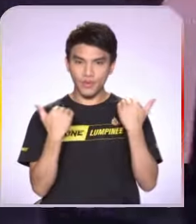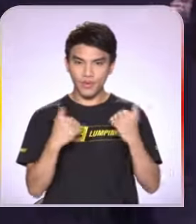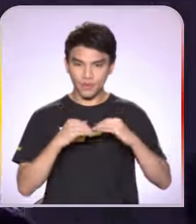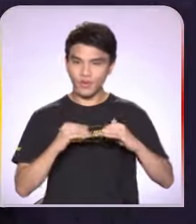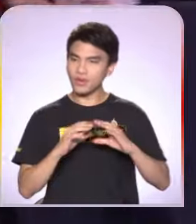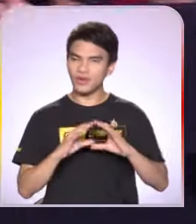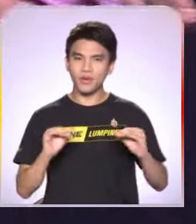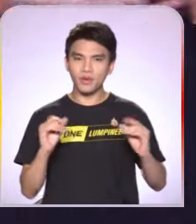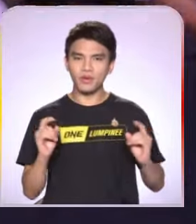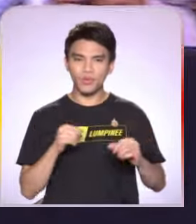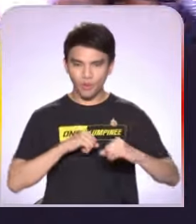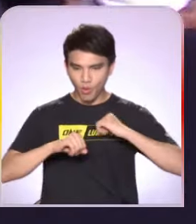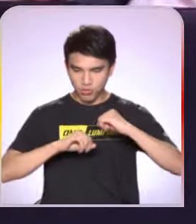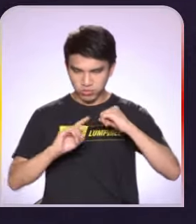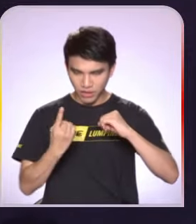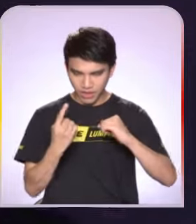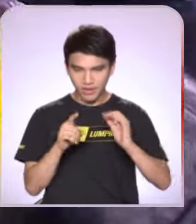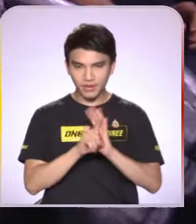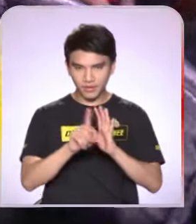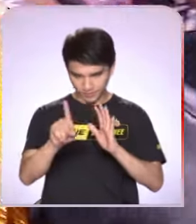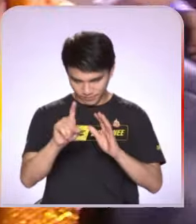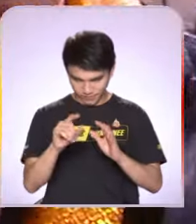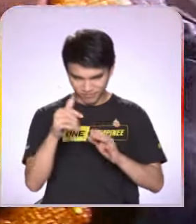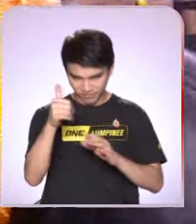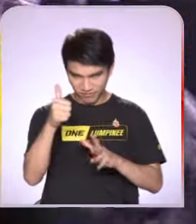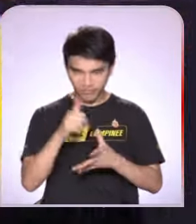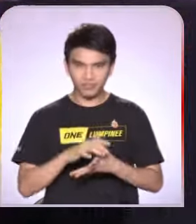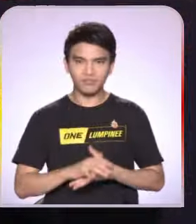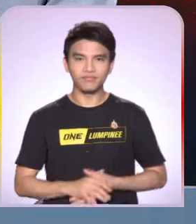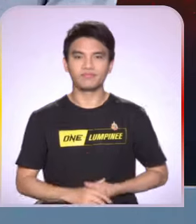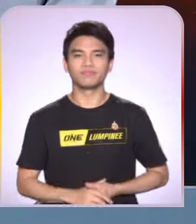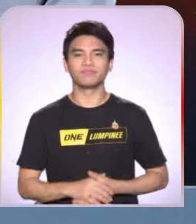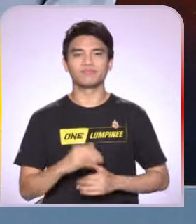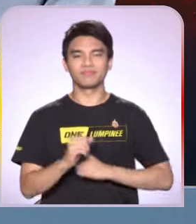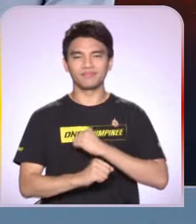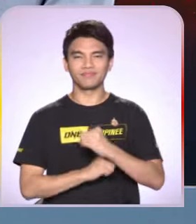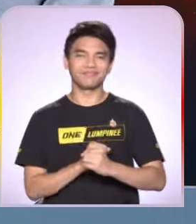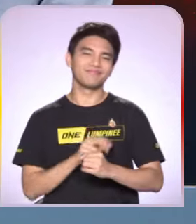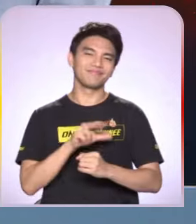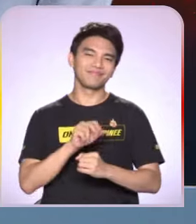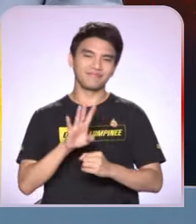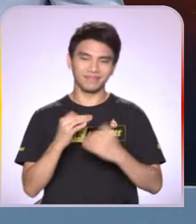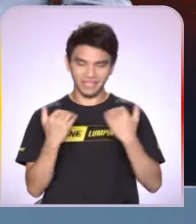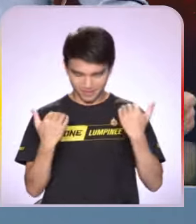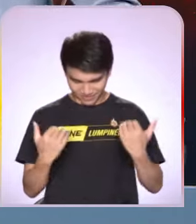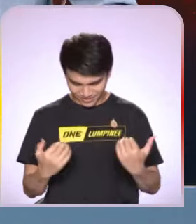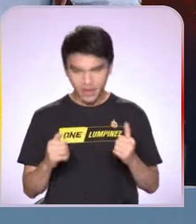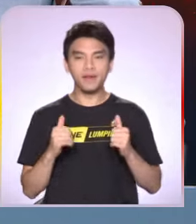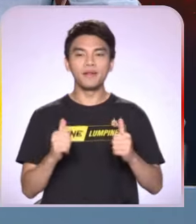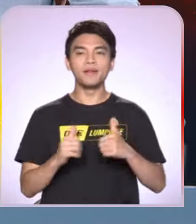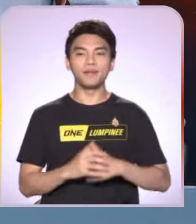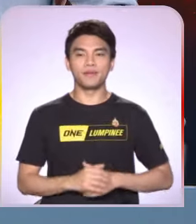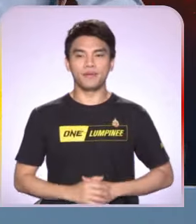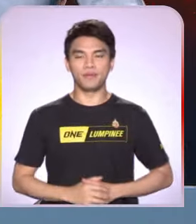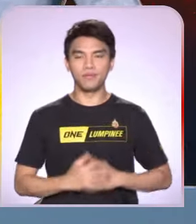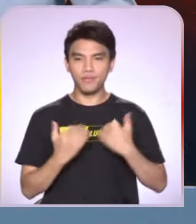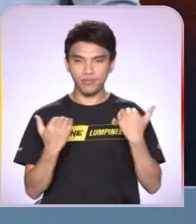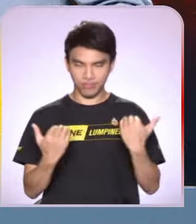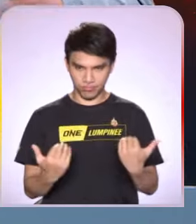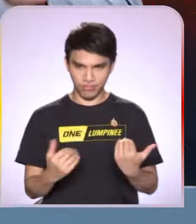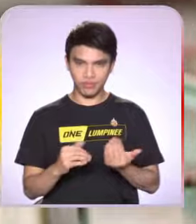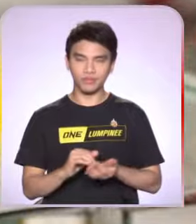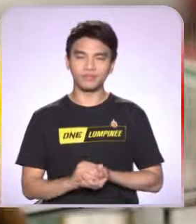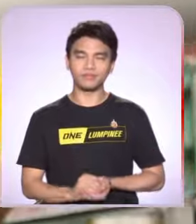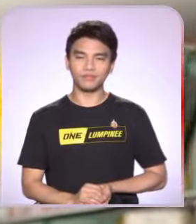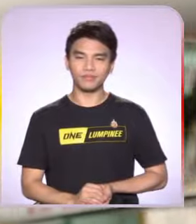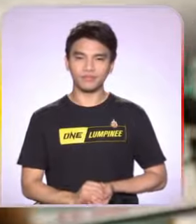หายไปเขากลับมาต่อยวันลุมพินีแล้ว1ครั้งผลงานล่าสุดดีมาก กลับมาในวัย34 ยังแจ๋วนะครับก็ถือว่าภาคเนี้ย